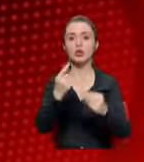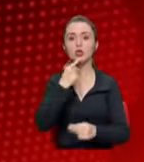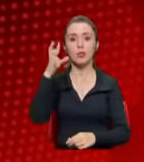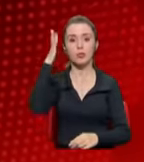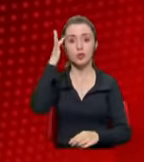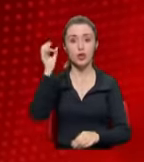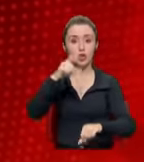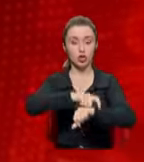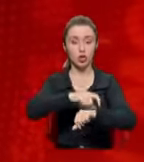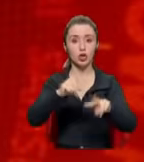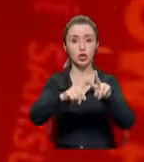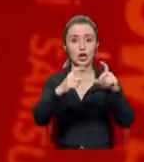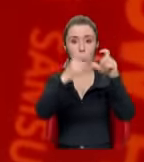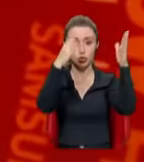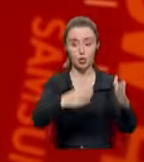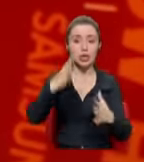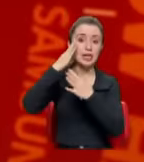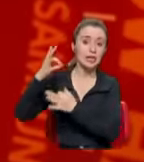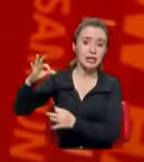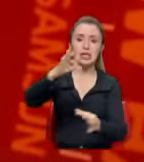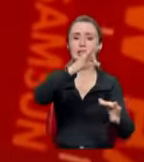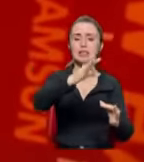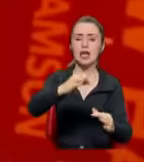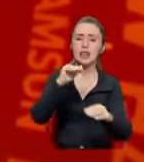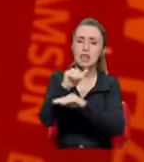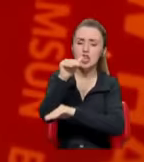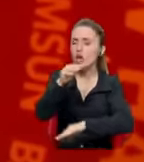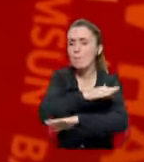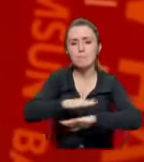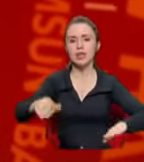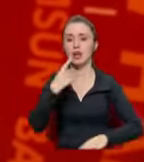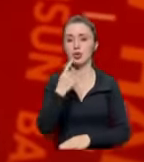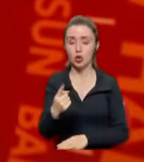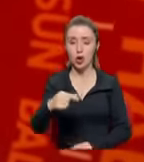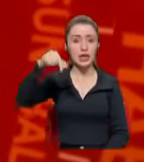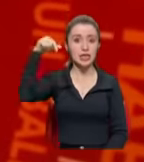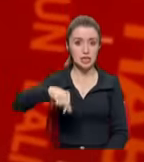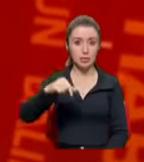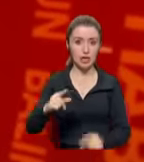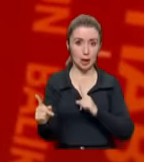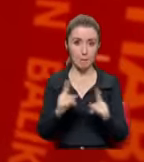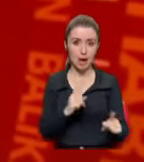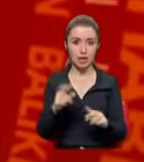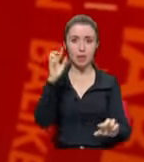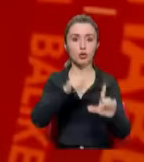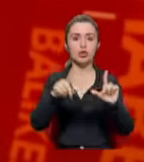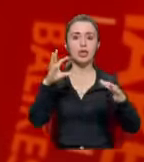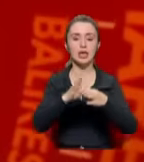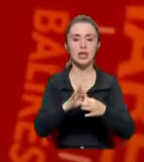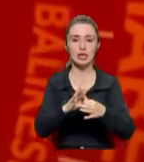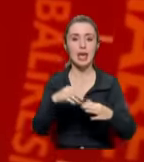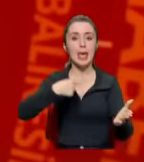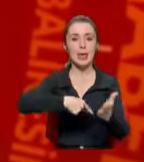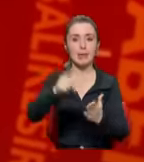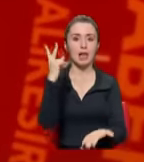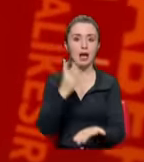Naci görür'ün sadece insan değil değil yaşamı bitirirsiniz dediği Şimdilik mahkemelerin de proje ile ilgili